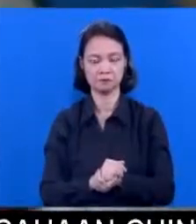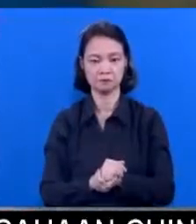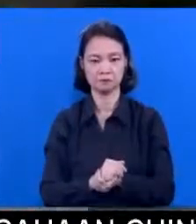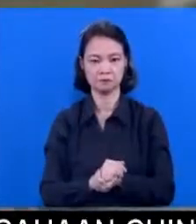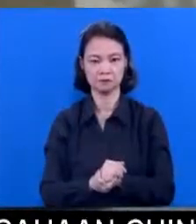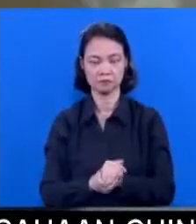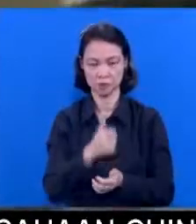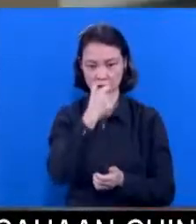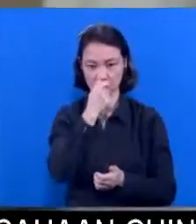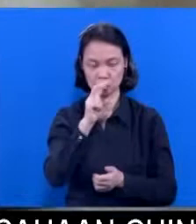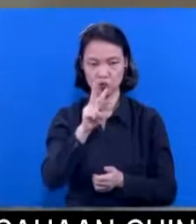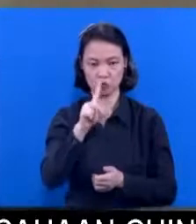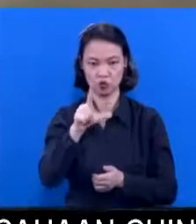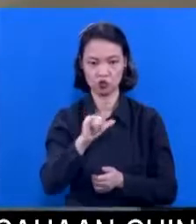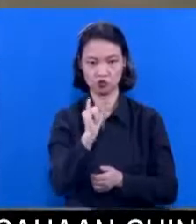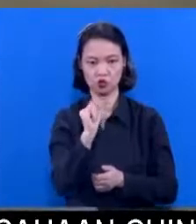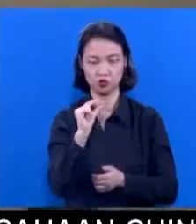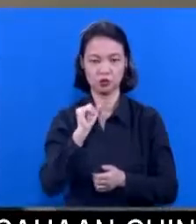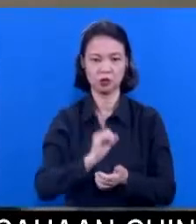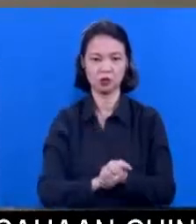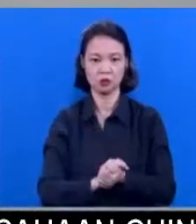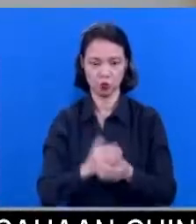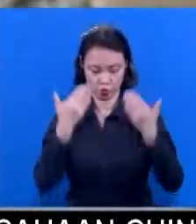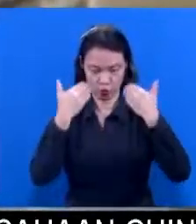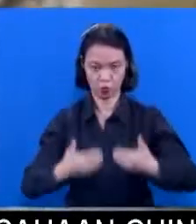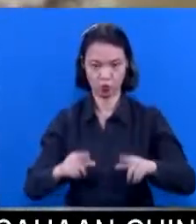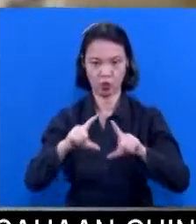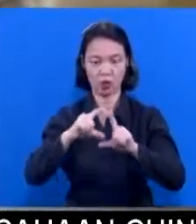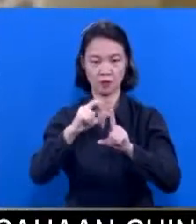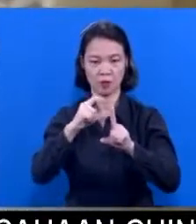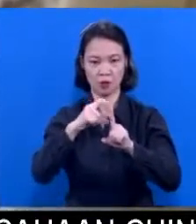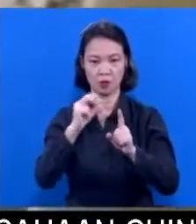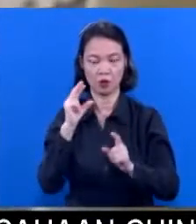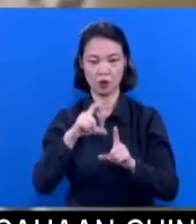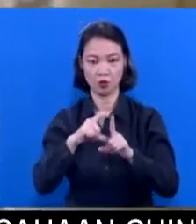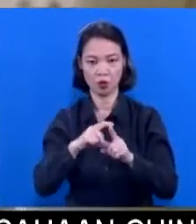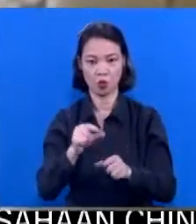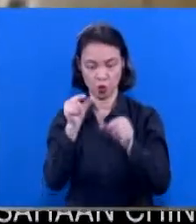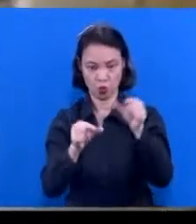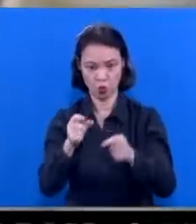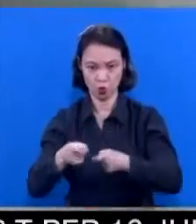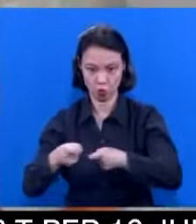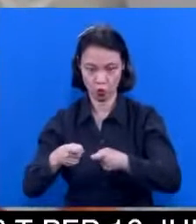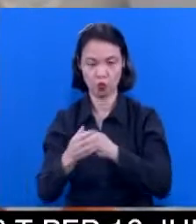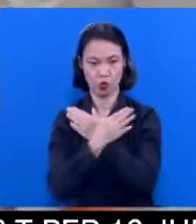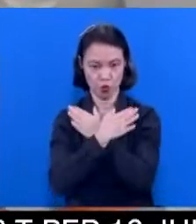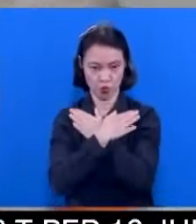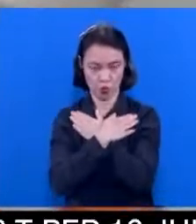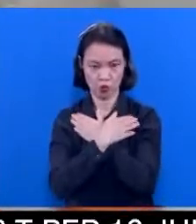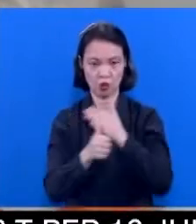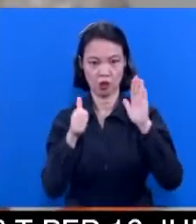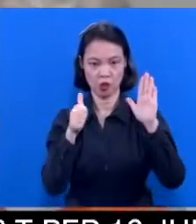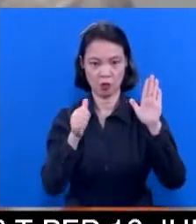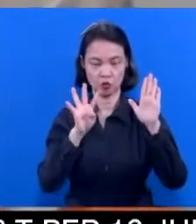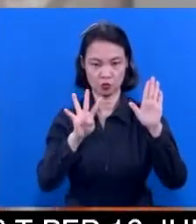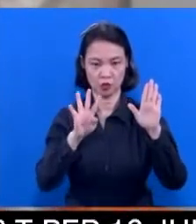Kamis 22 Juli, mengenakan alat pelindung diri lengkap, tim pemulasaran Posko Monas mengevakuasi jenazah seorang pria berusia 69